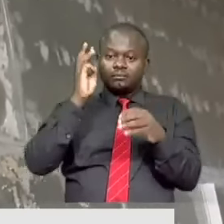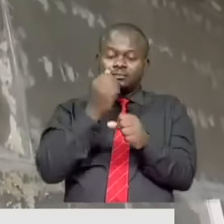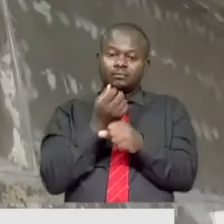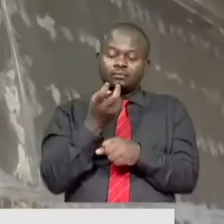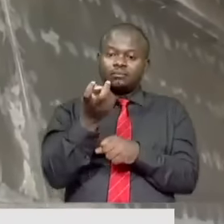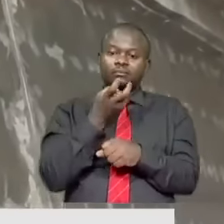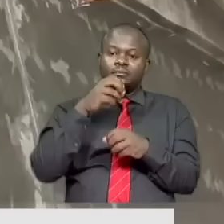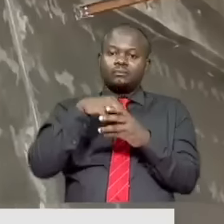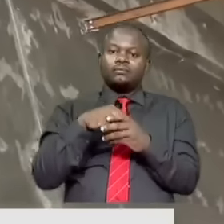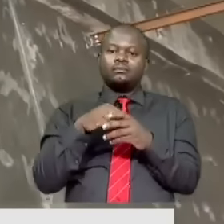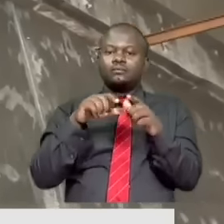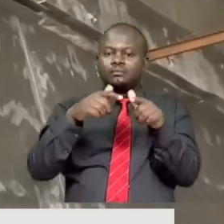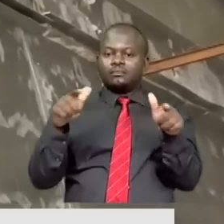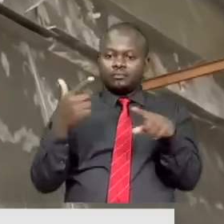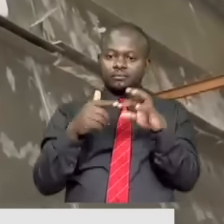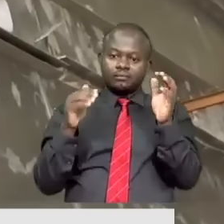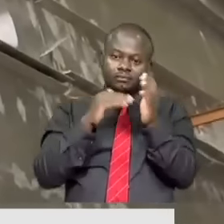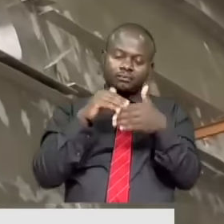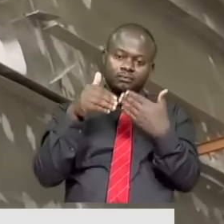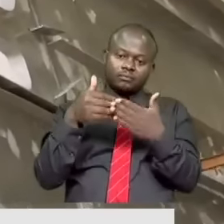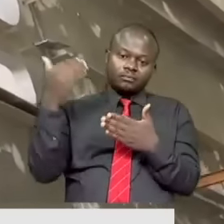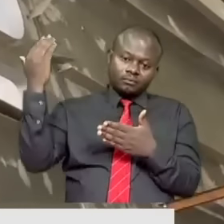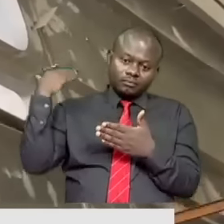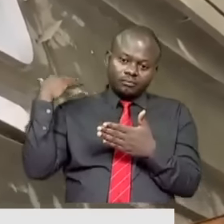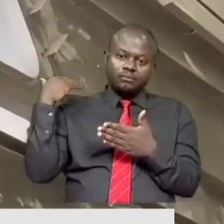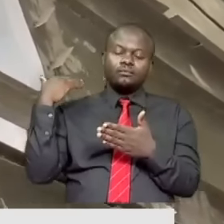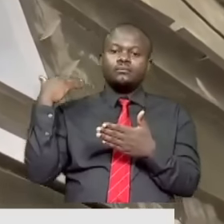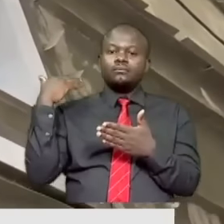ubwikorezi mu Kivu. Izi nganda zose haruherutse